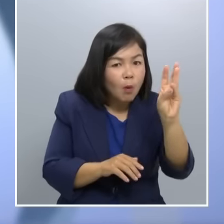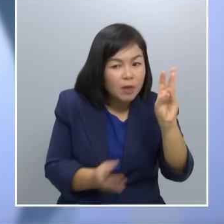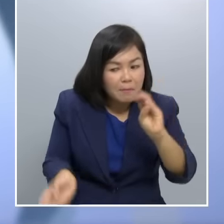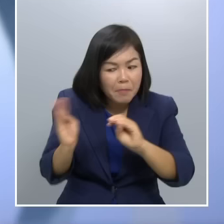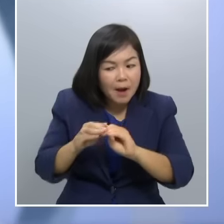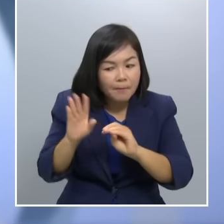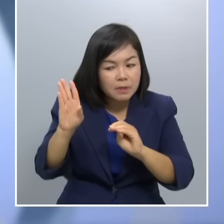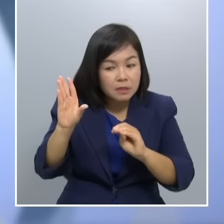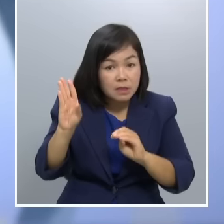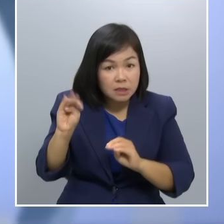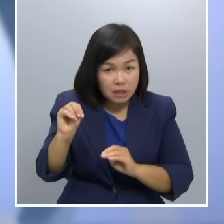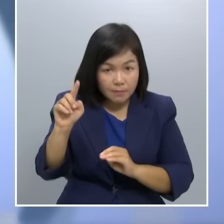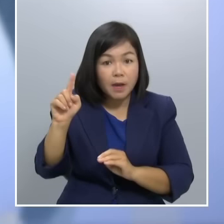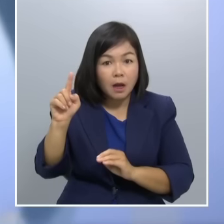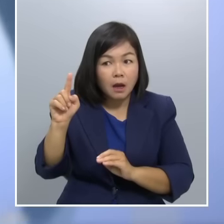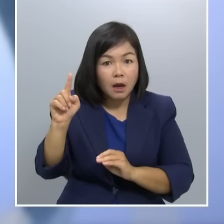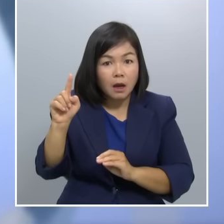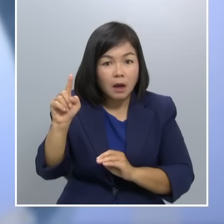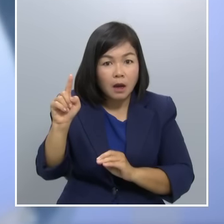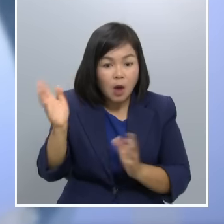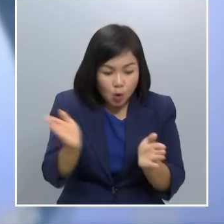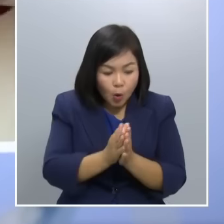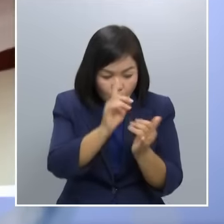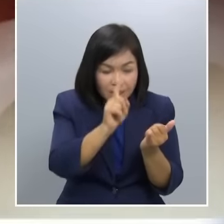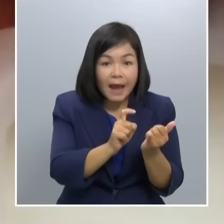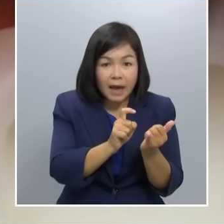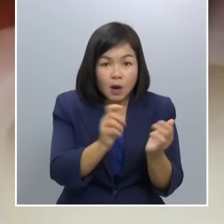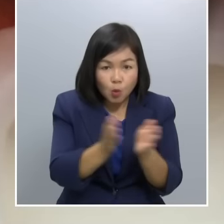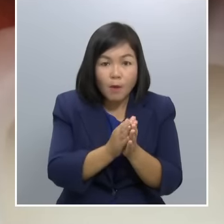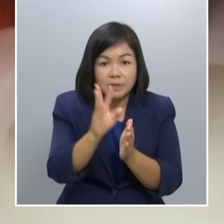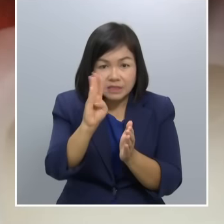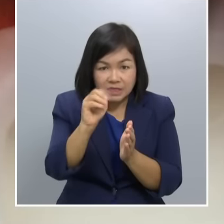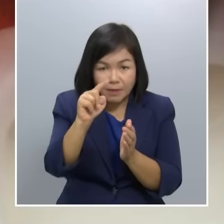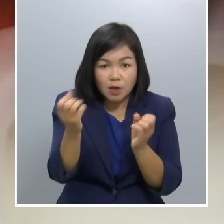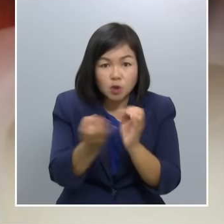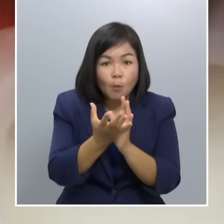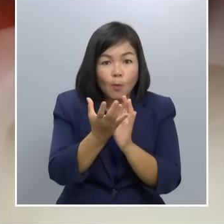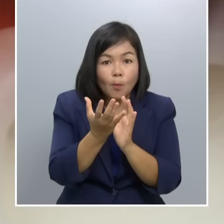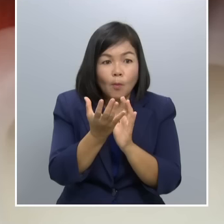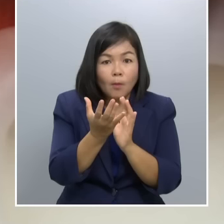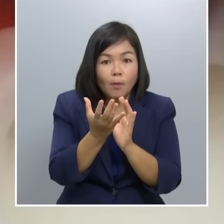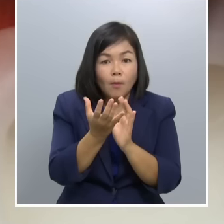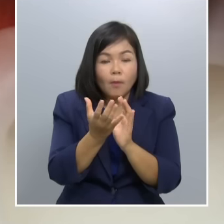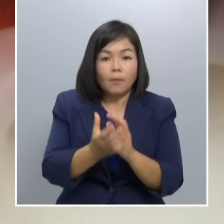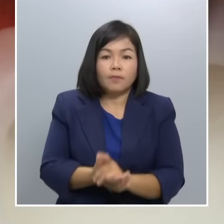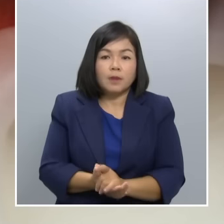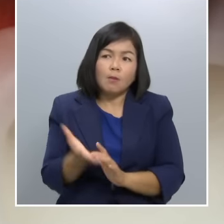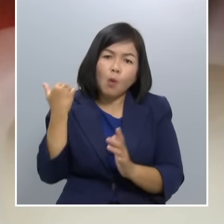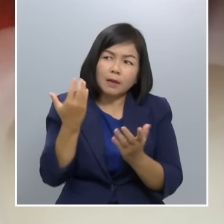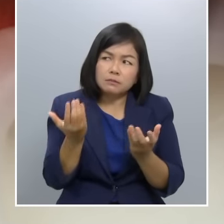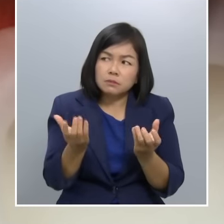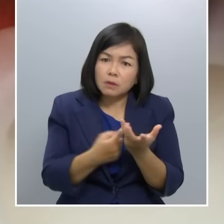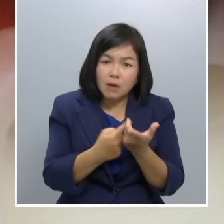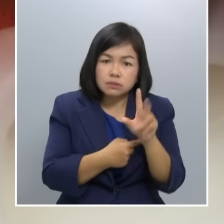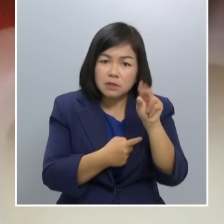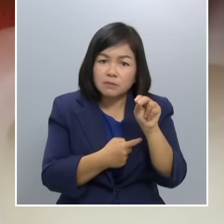นะเนี่ยครับก็ 41จะรวมผู้เสียชีวิตด้วยเนี่ยครับคุณผู้ชมครับเมื่อวาน 39หรือ 30ผมไม่แน่ใจค่ะนะแต่ที่